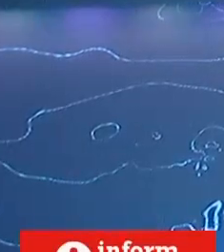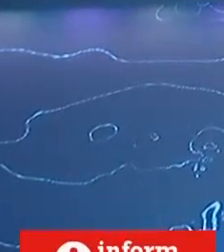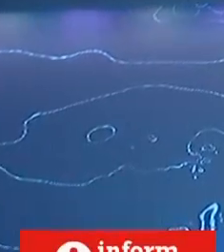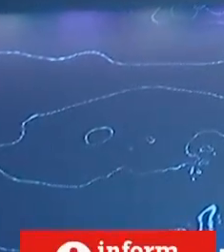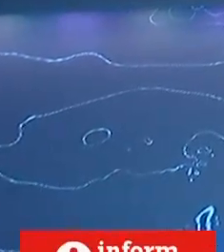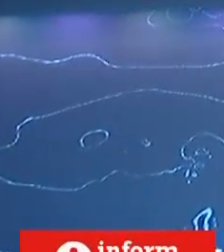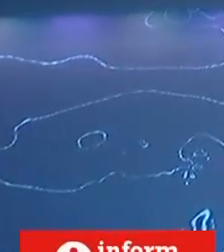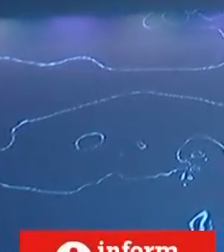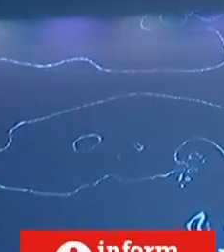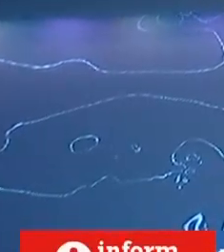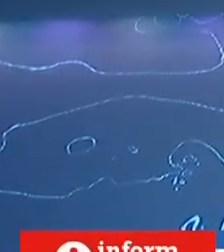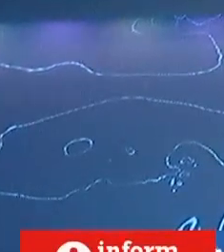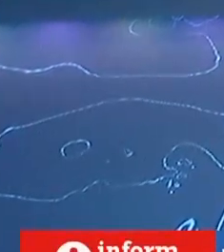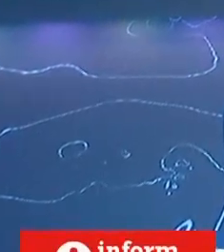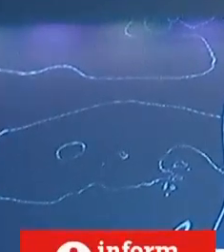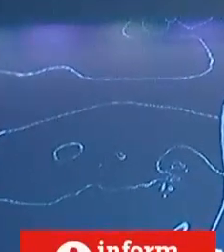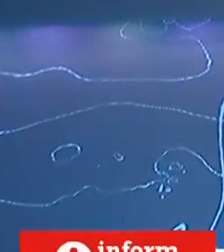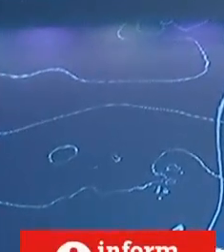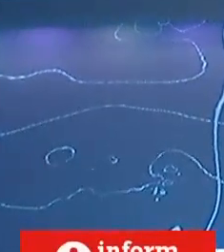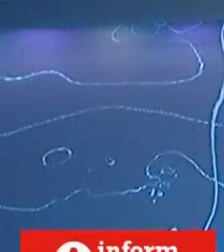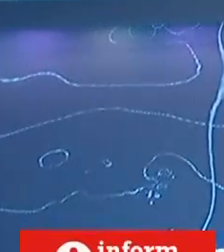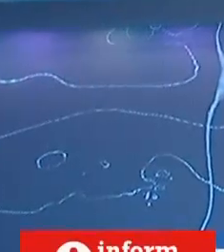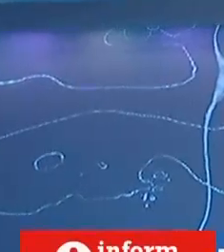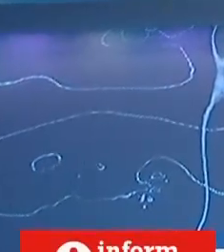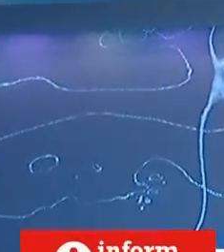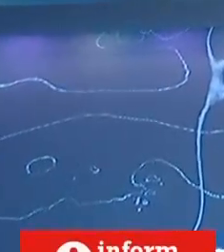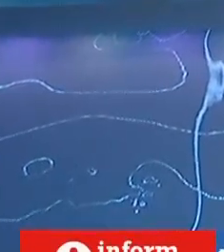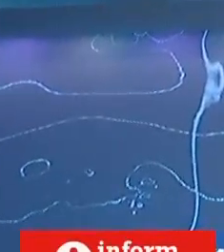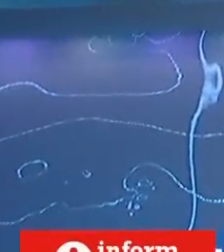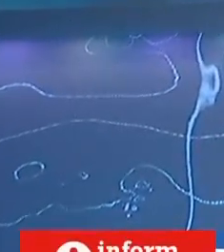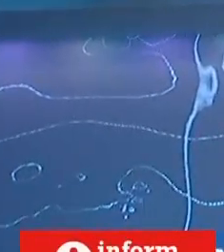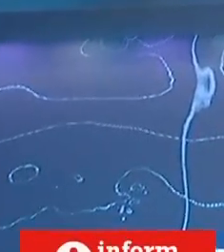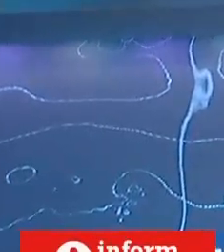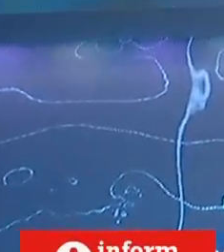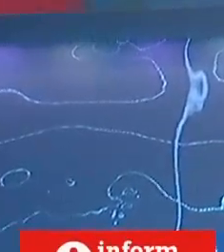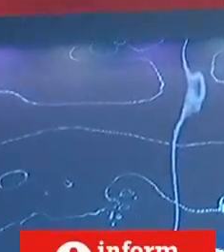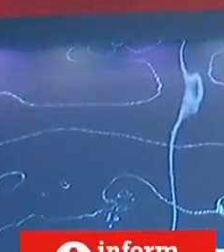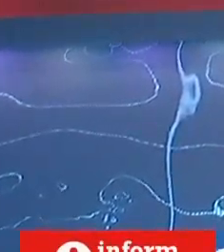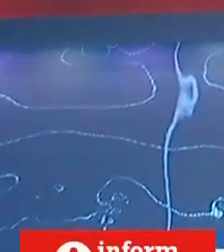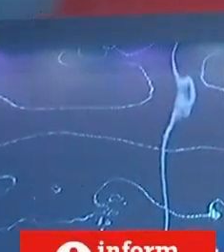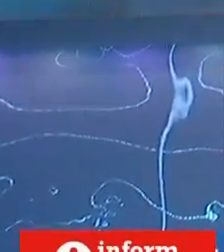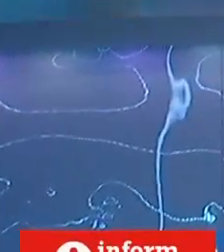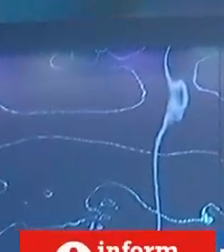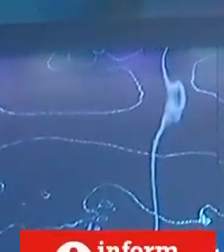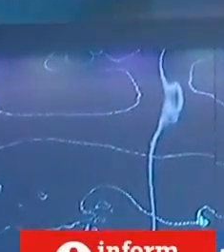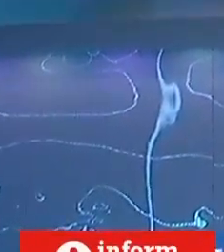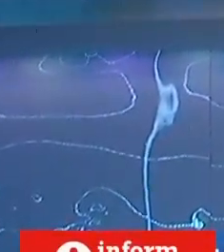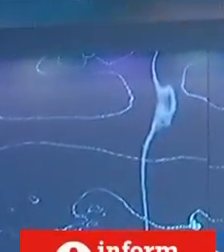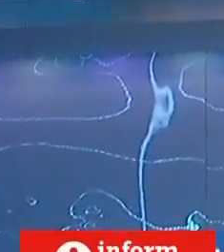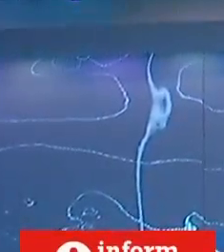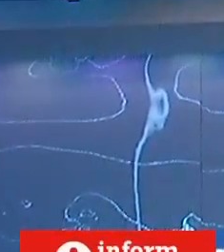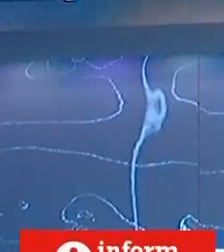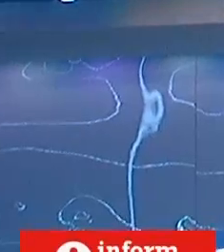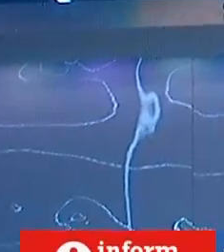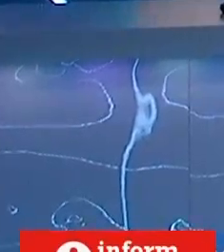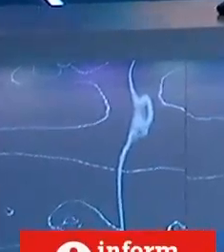Международный валютный фонд отметил замедление роста экономики в странах Кавказа и Центральной Азии. По словам представителей